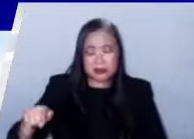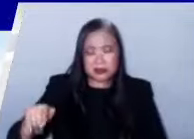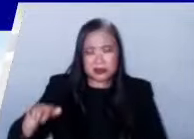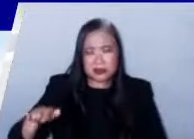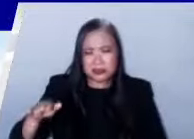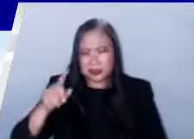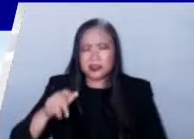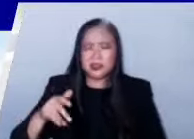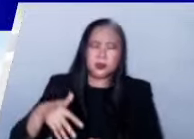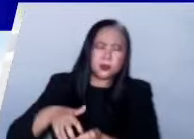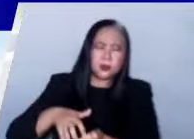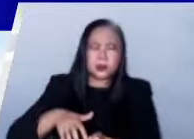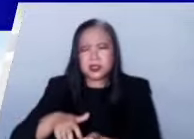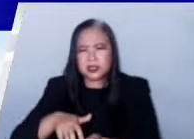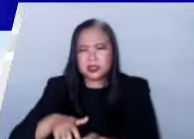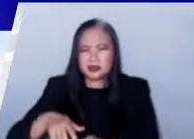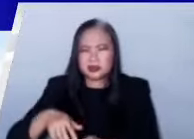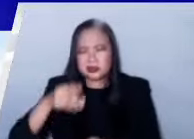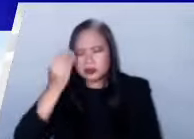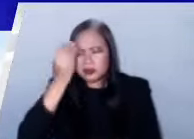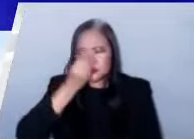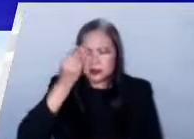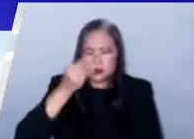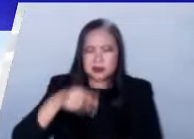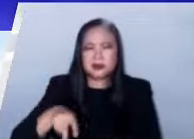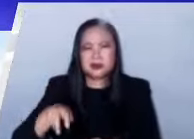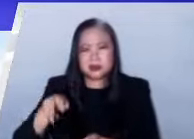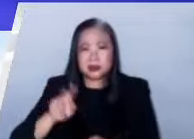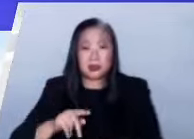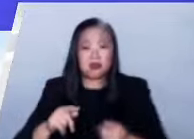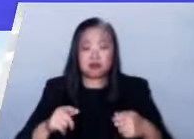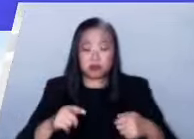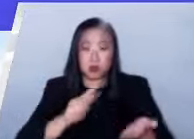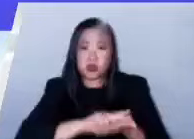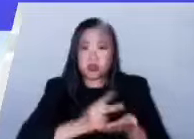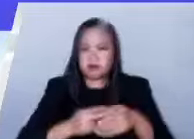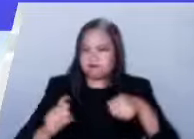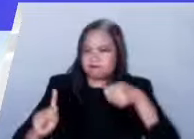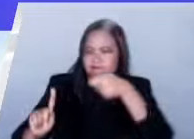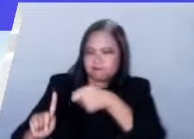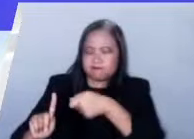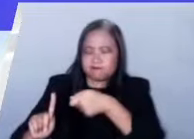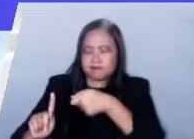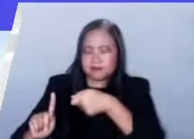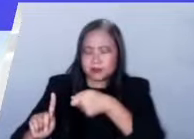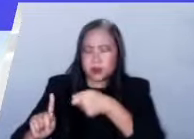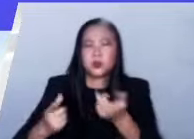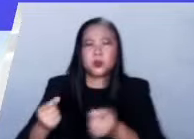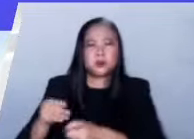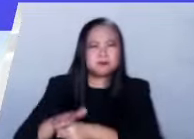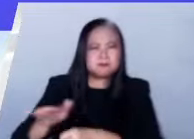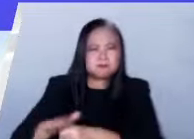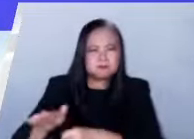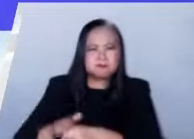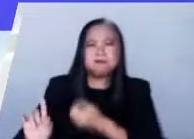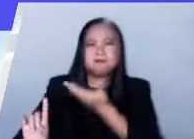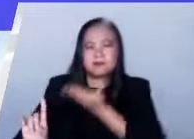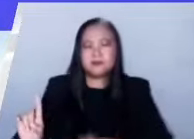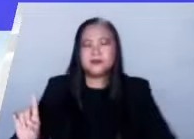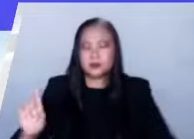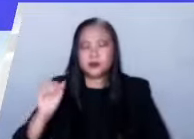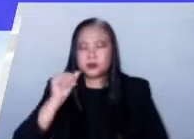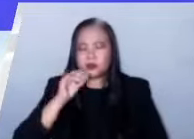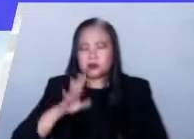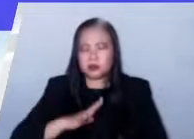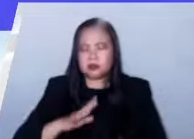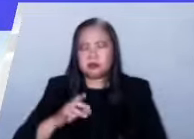natin at tinutok yung kutsilyo, kaya nagawa niya yung panghahalay sa kanya. Sa sobrang